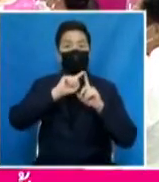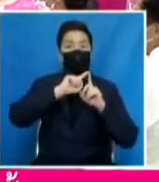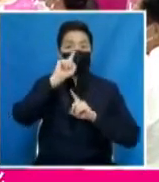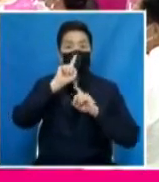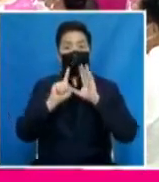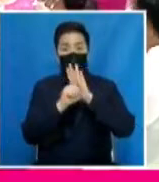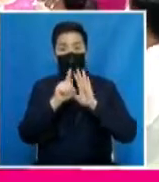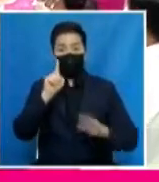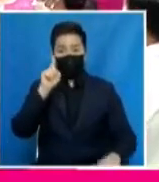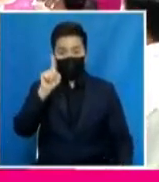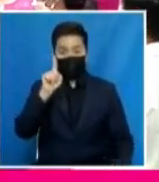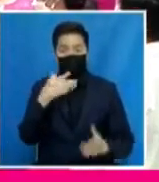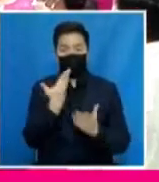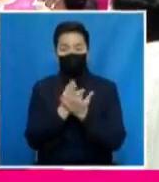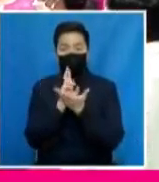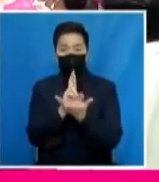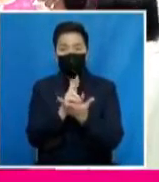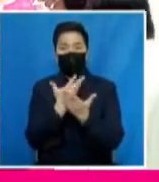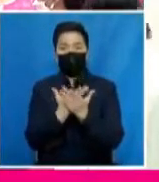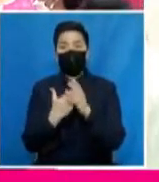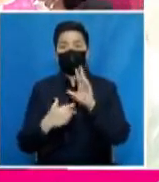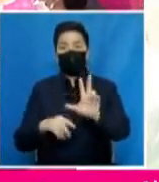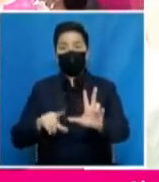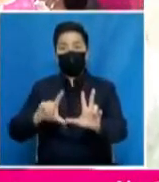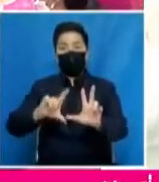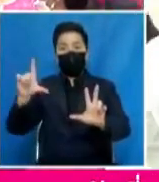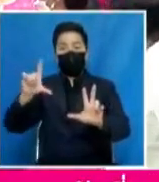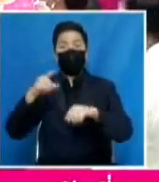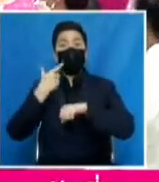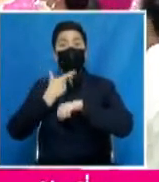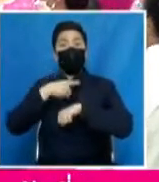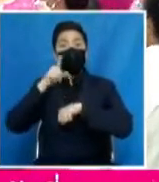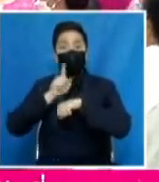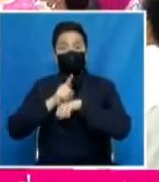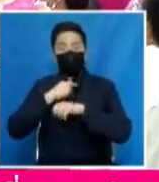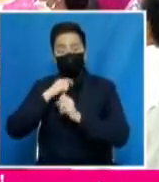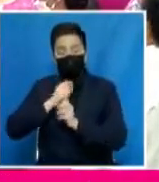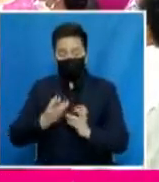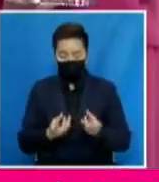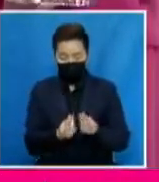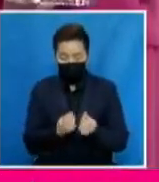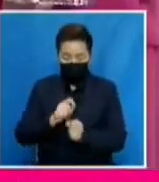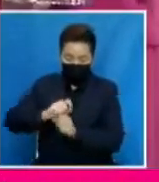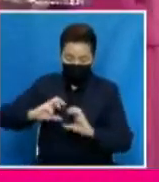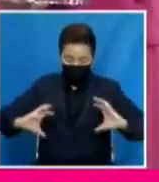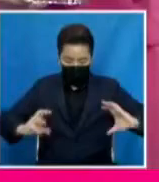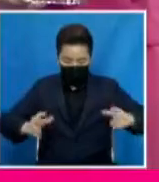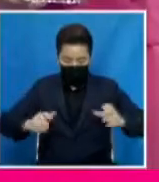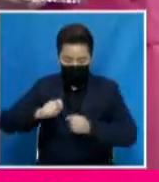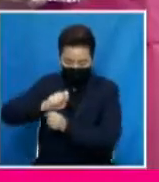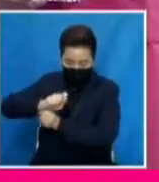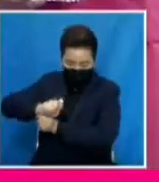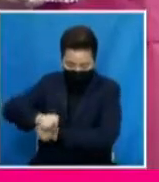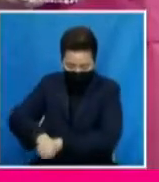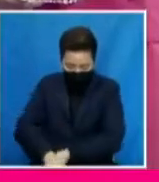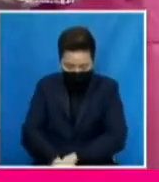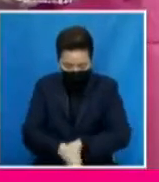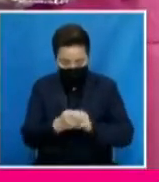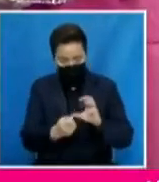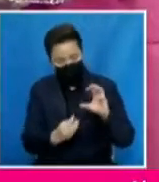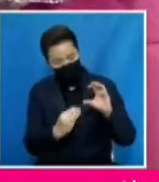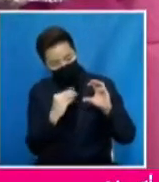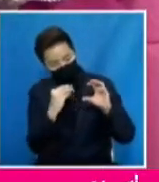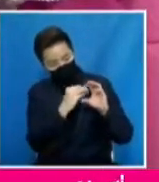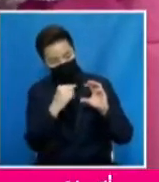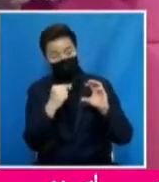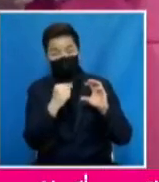1ครั้งเป็นเงิน3ล้านบาทโดยประธานกรรมการจะเป็นผู้สุ่มตักลูกบอลที่มีเลขงวดและหมดอักษรจากตู้เสียงงวดและหม